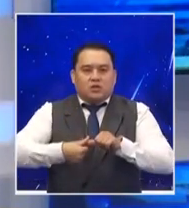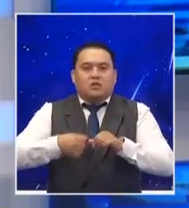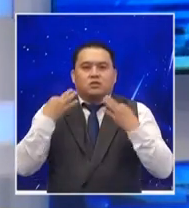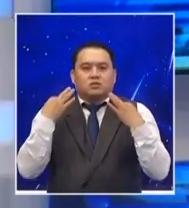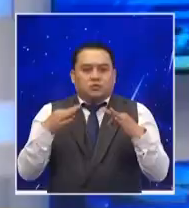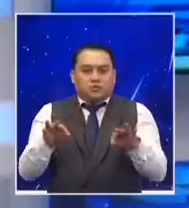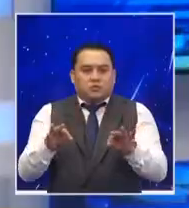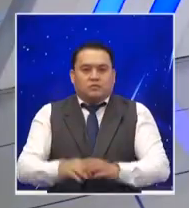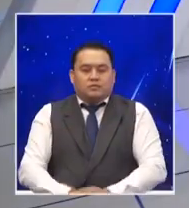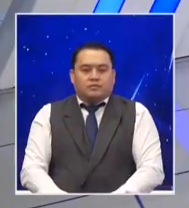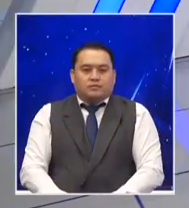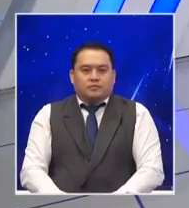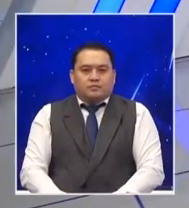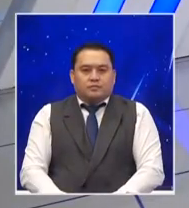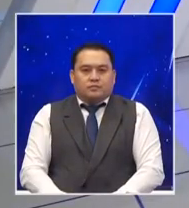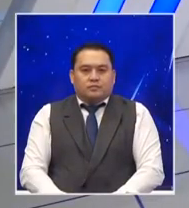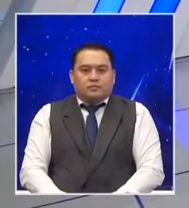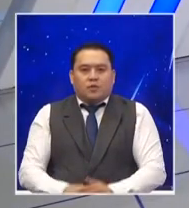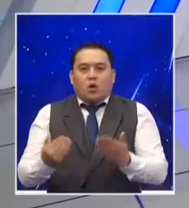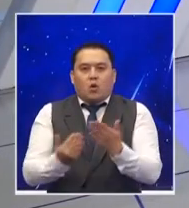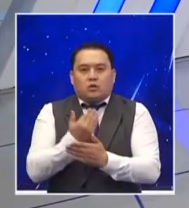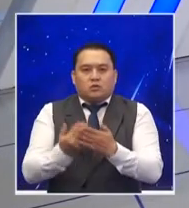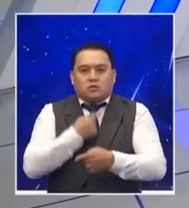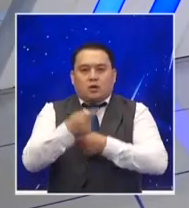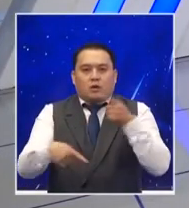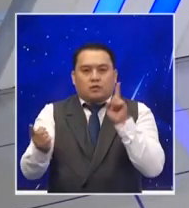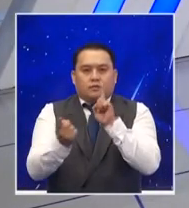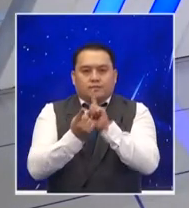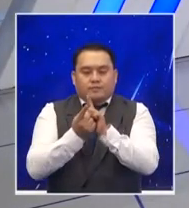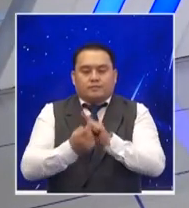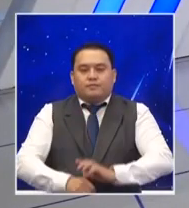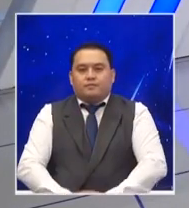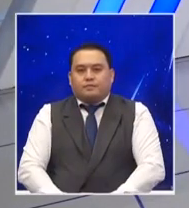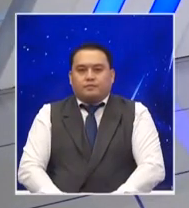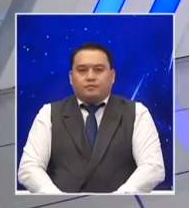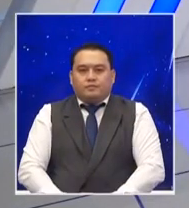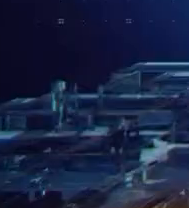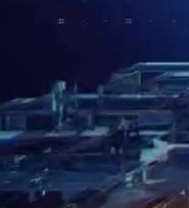тұғырлы болсын. Эфирде қауышқанша аман сау болыңыздар.